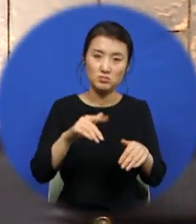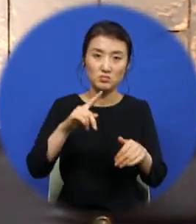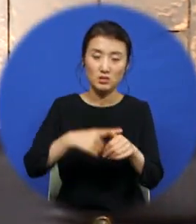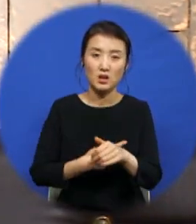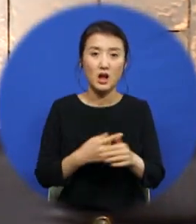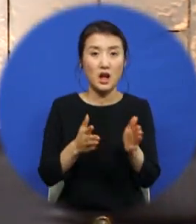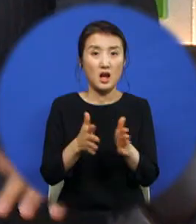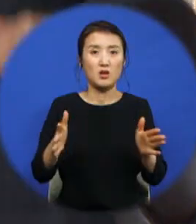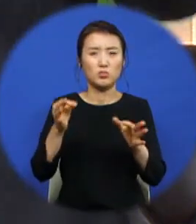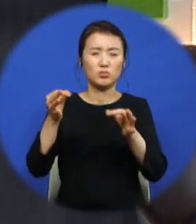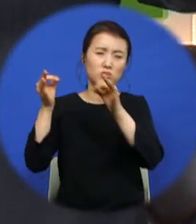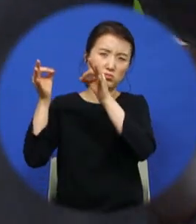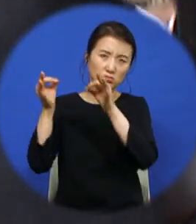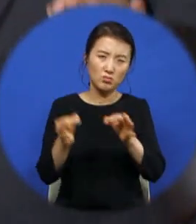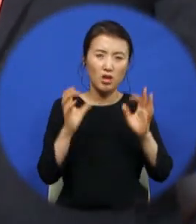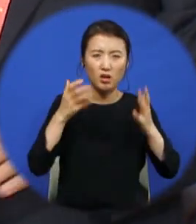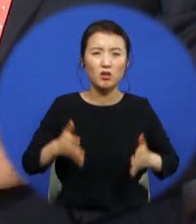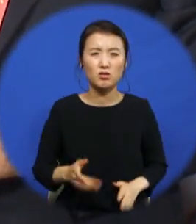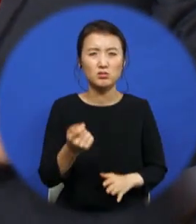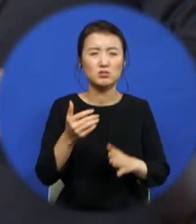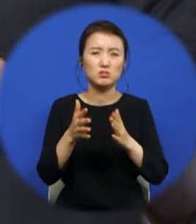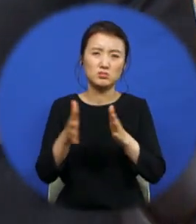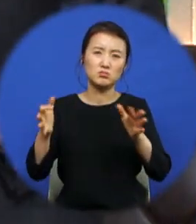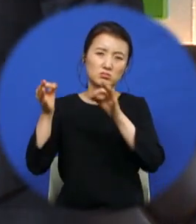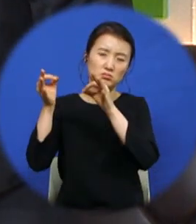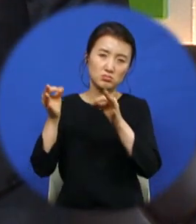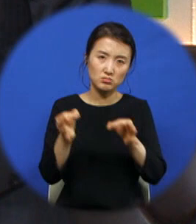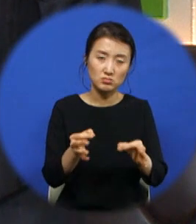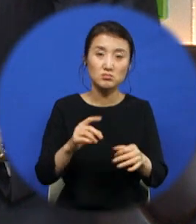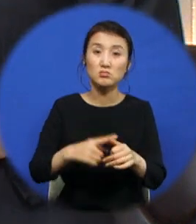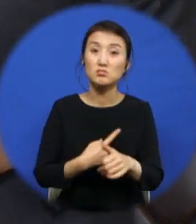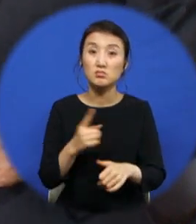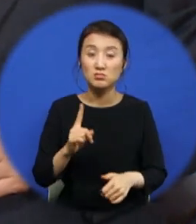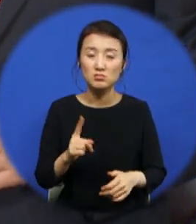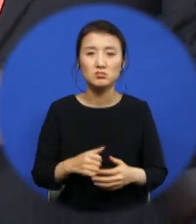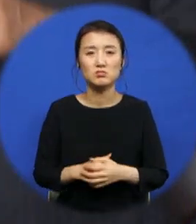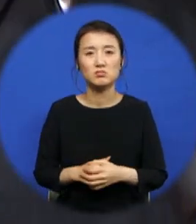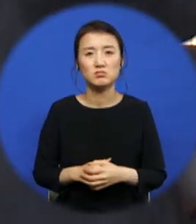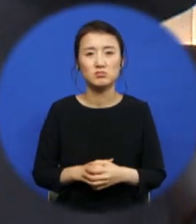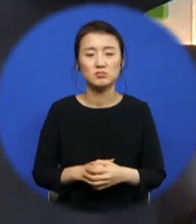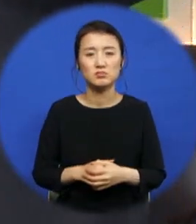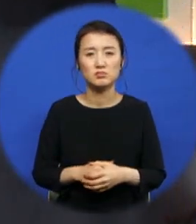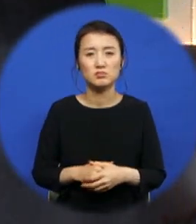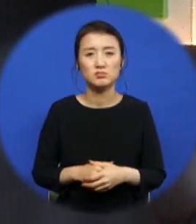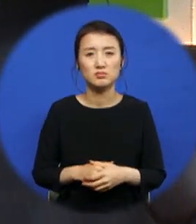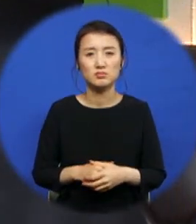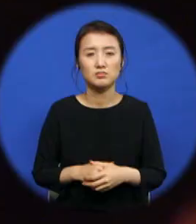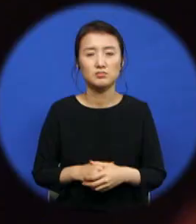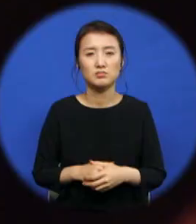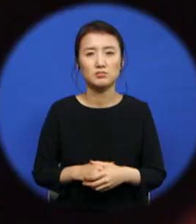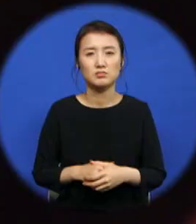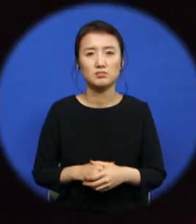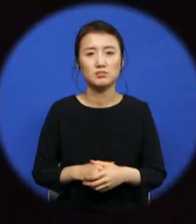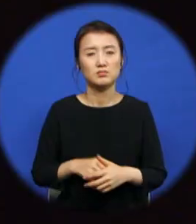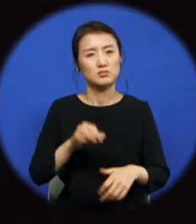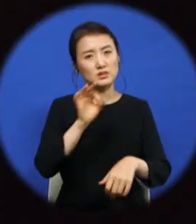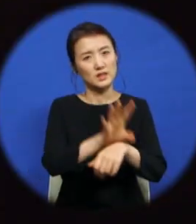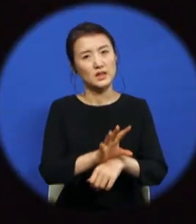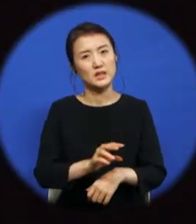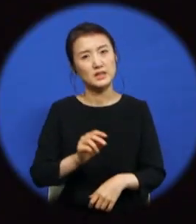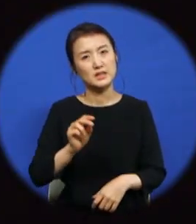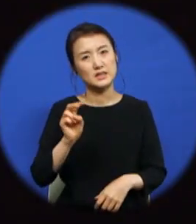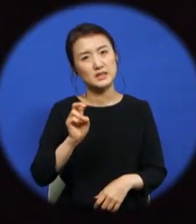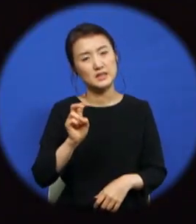나니까 에 많이 떨어져 가지고 젊었을 때 여러분들 뭐 이렇게 20 정도에 샀는데